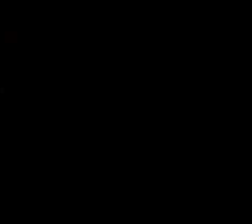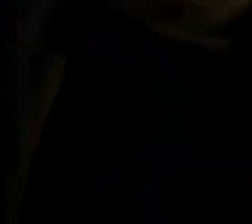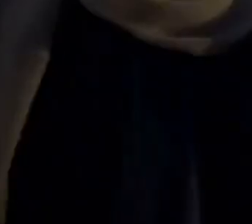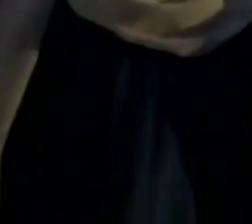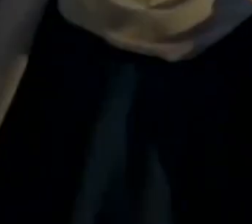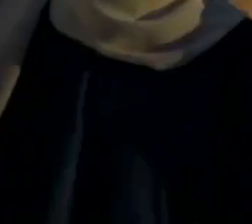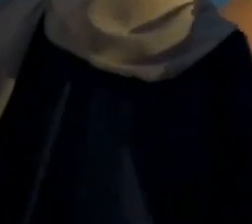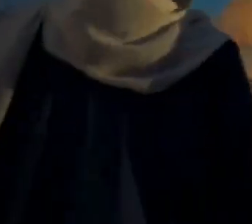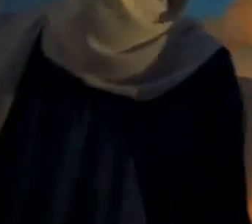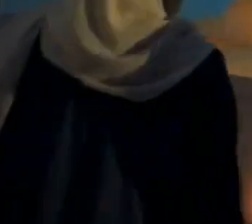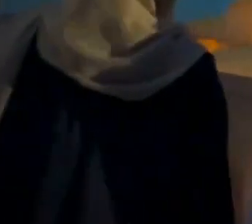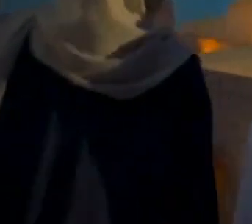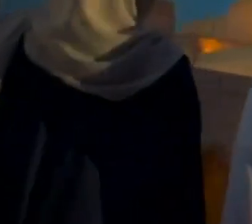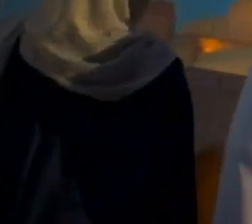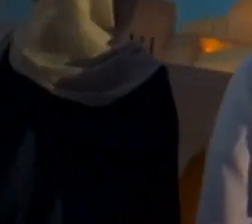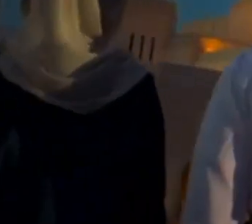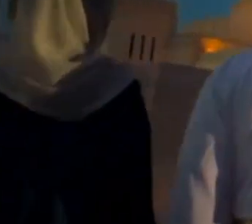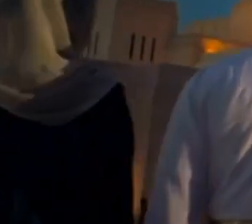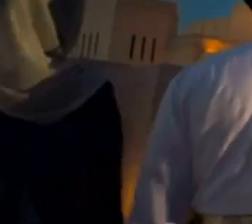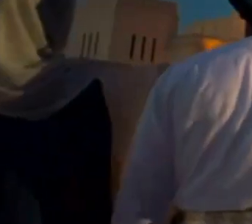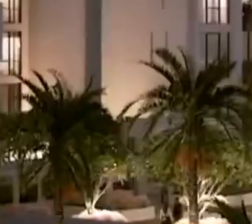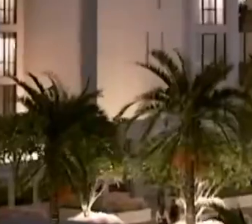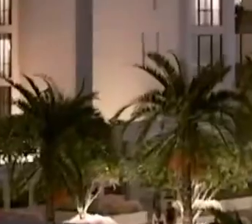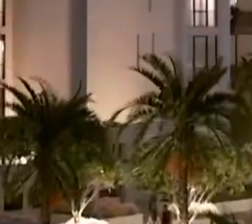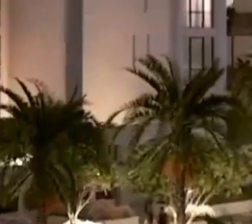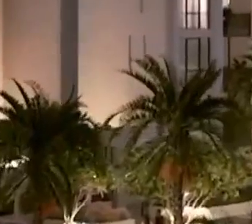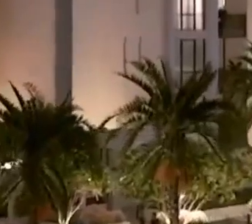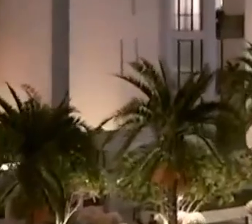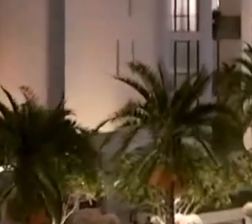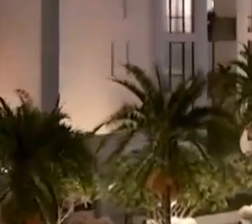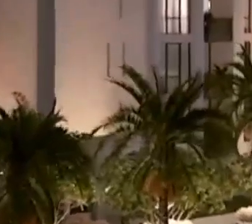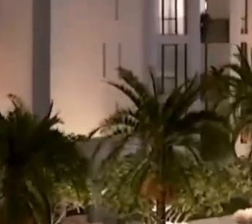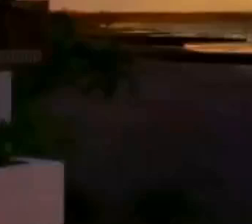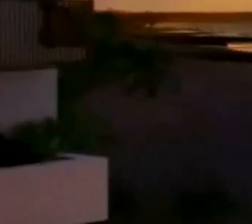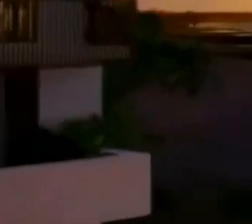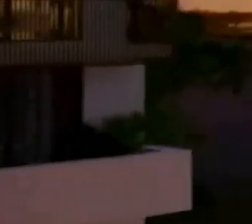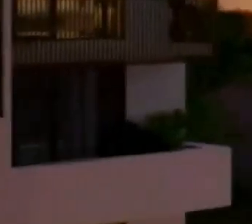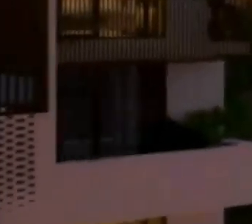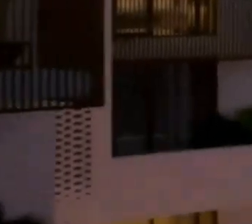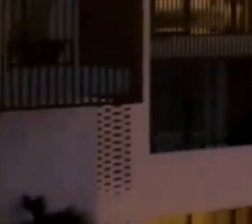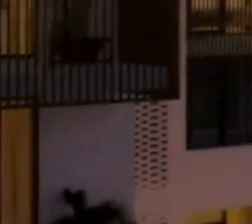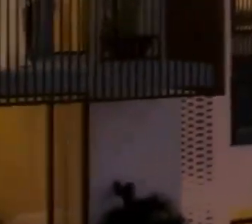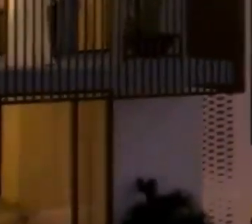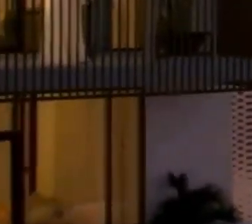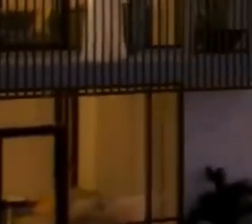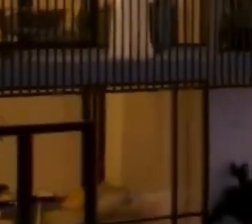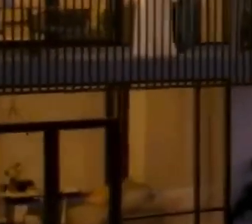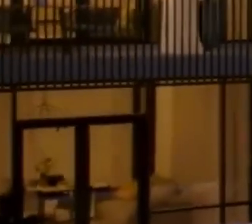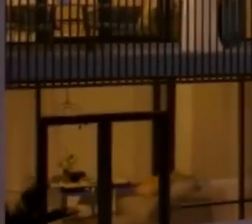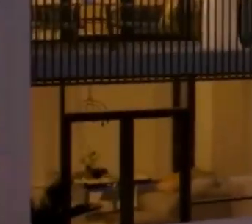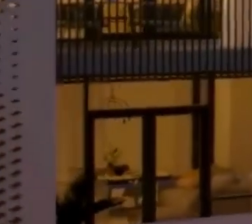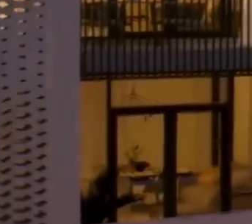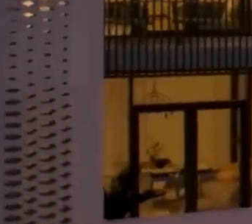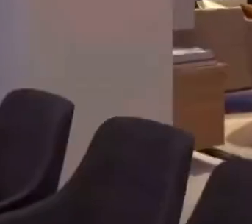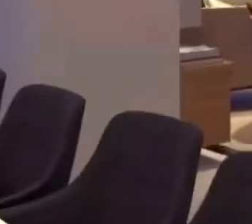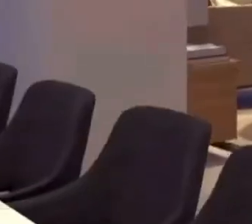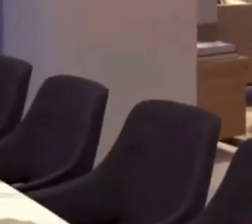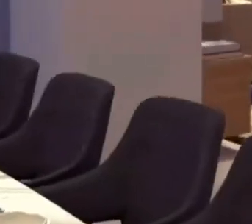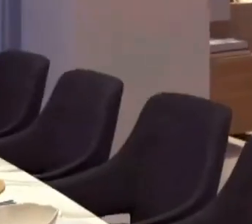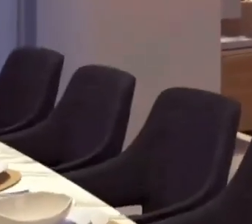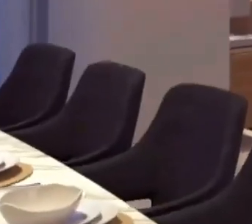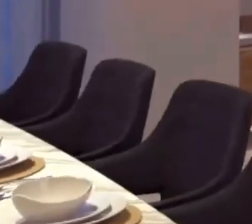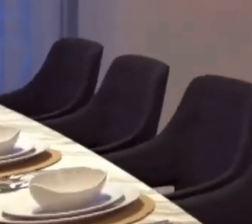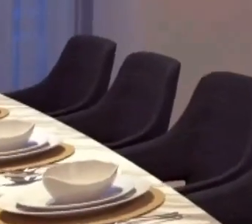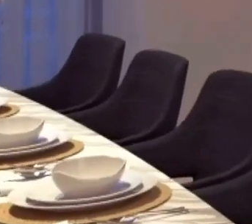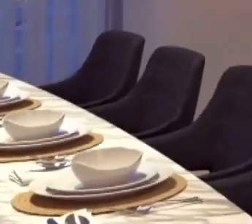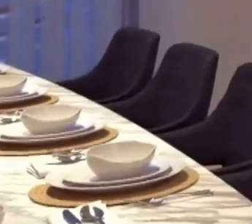خيال. بموقع حيوي ومميز على شاطئ القرم في مسقط الجميلة، لقيت بيتي في شقق ريزيدنس ماندرين